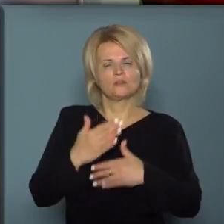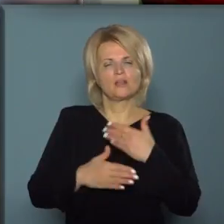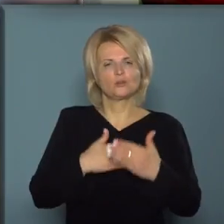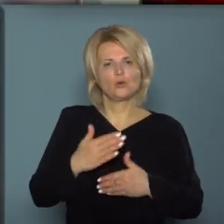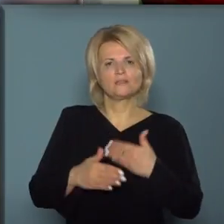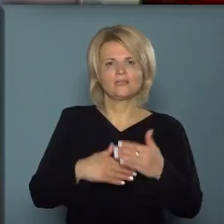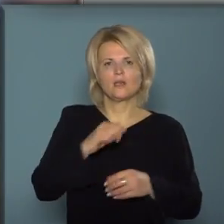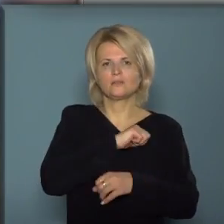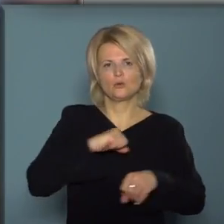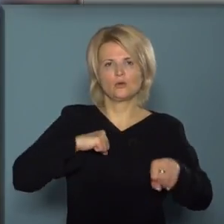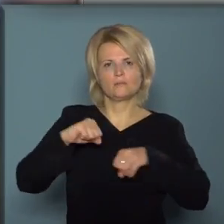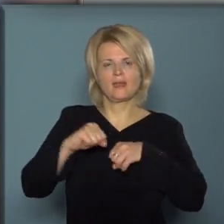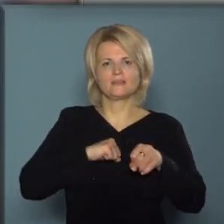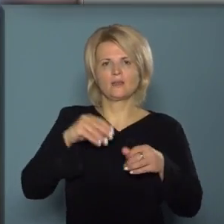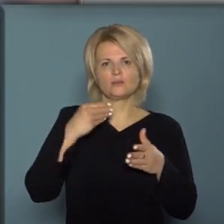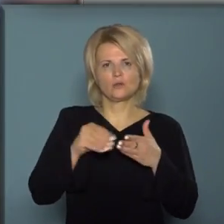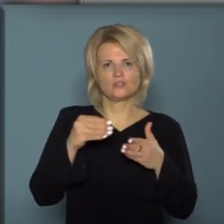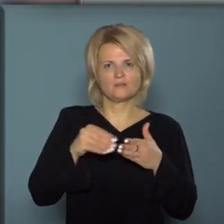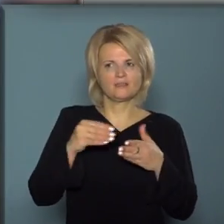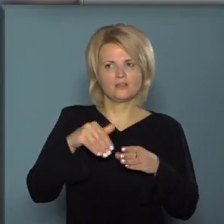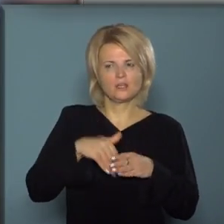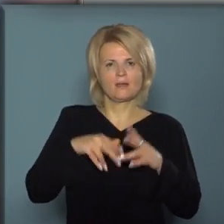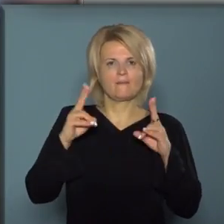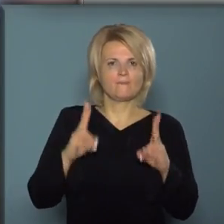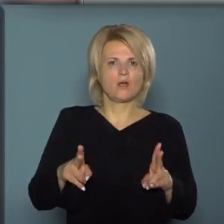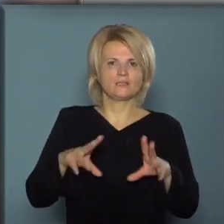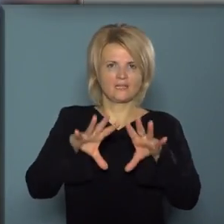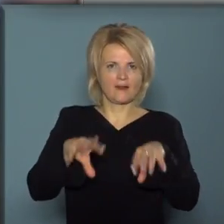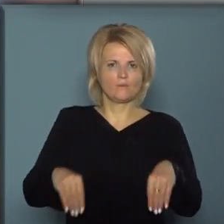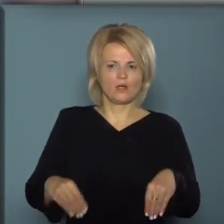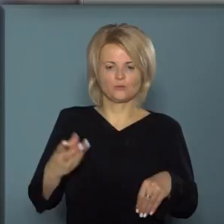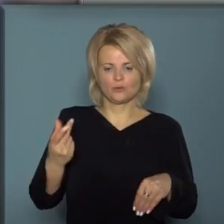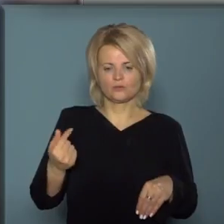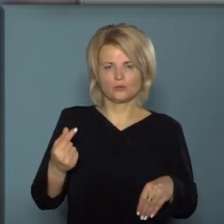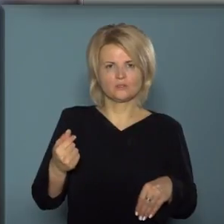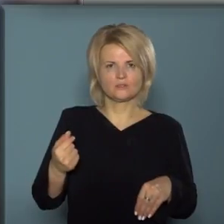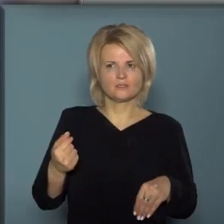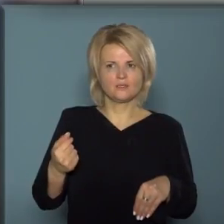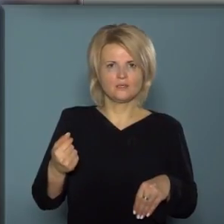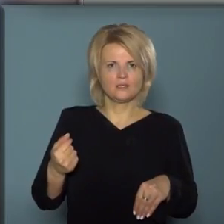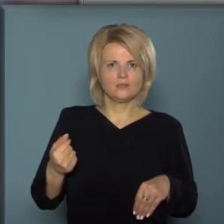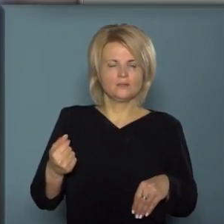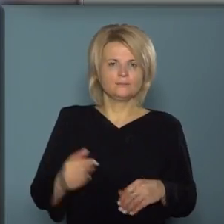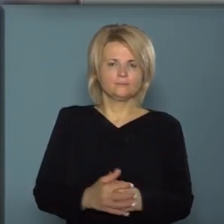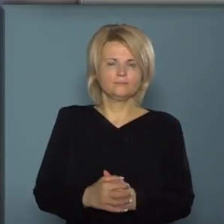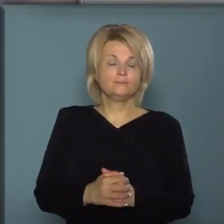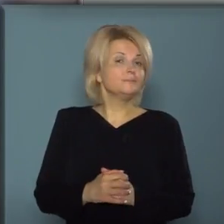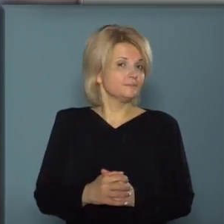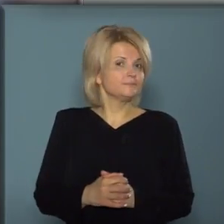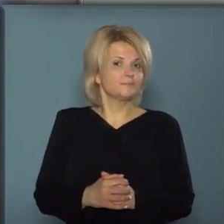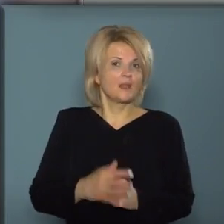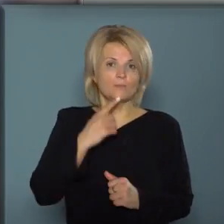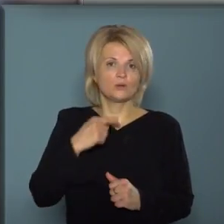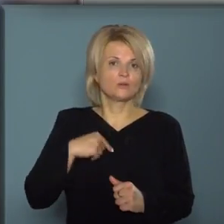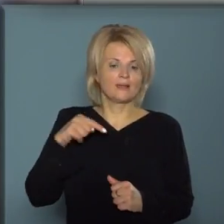fog. Az önkormányzat költségvetésében vannak erre elfogadott összegek, nem is kis mértékűek. Hát mondom